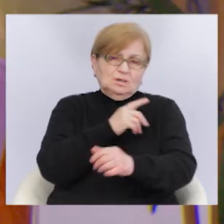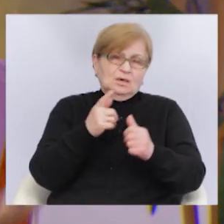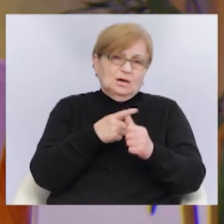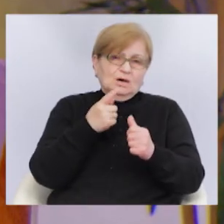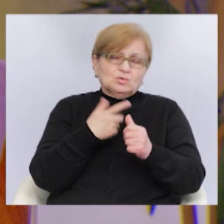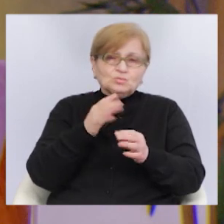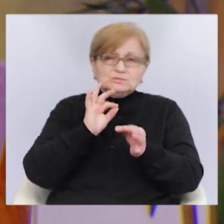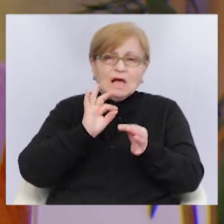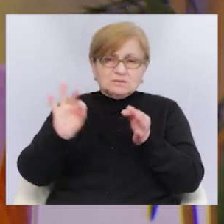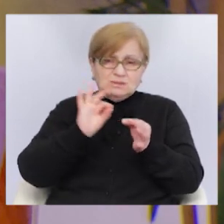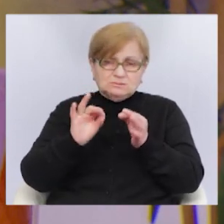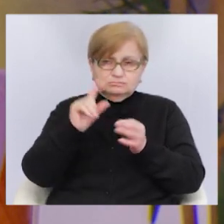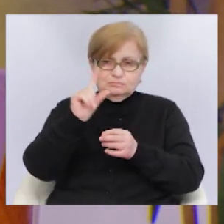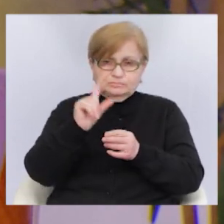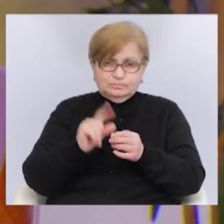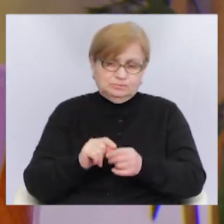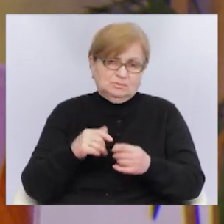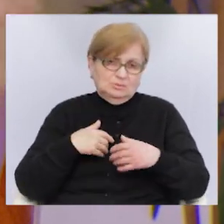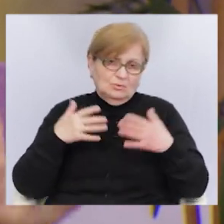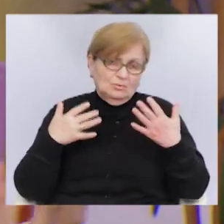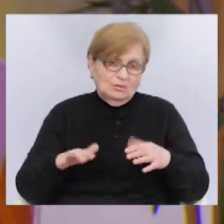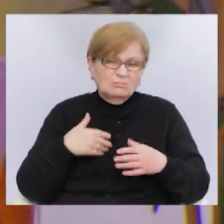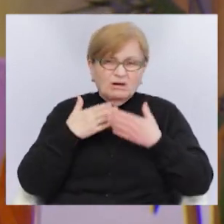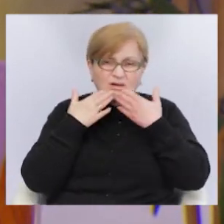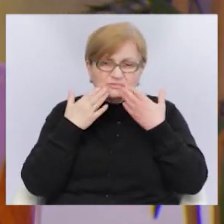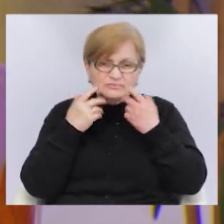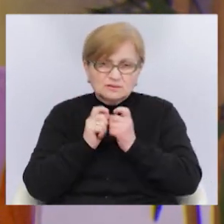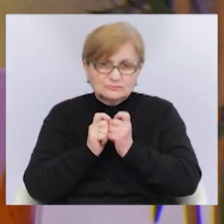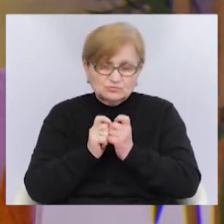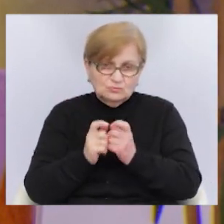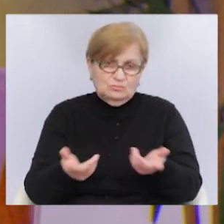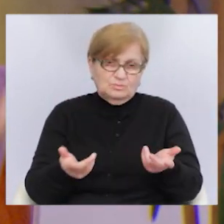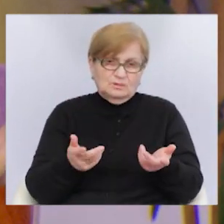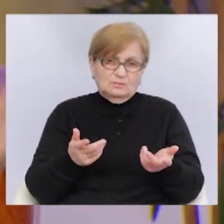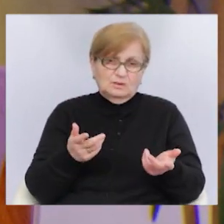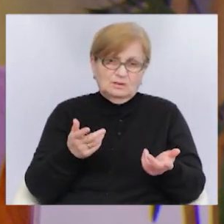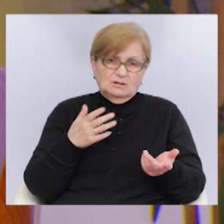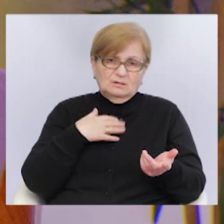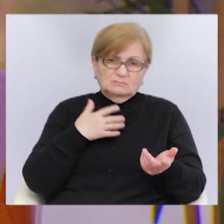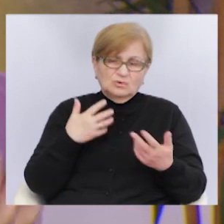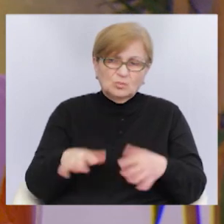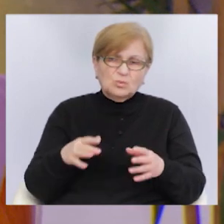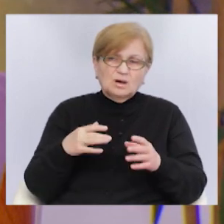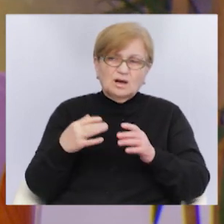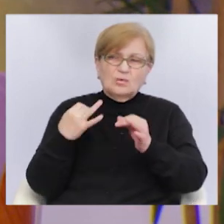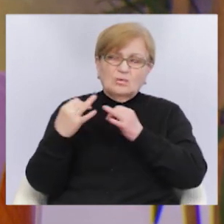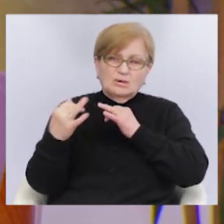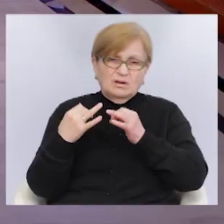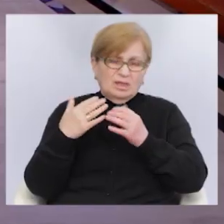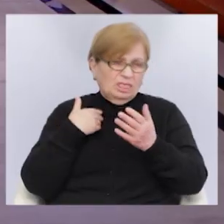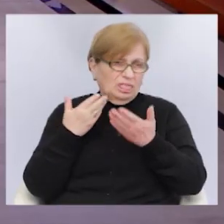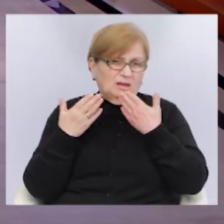ხვდებით უფრო გაღიზიანებულები, უფრო ადვილად ვჩხუბობთ, ხო, შეიძლება საერთოდ თავს ვარიდებთ მე უკვე ადამიანებთან